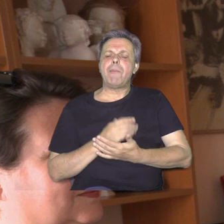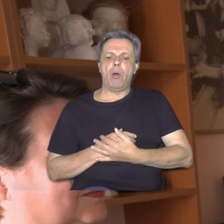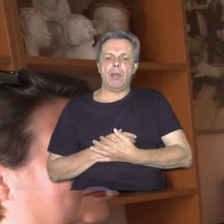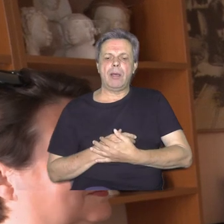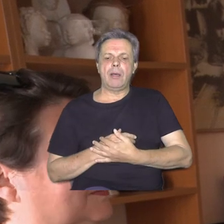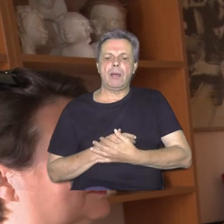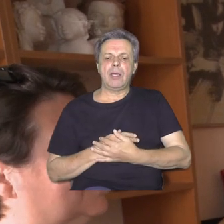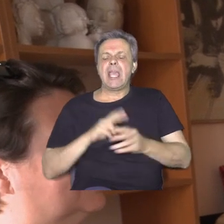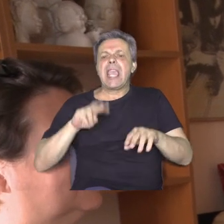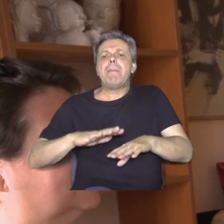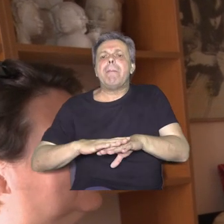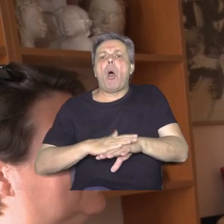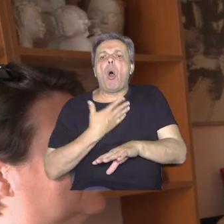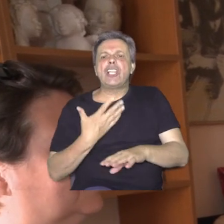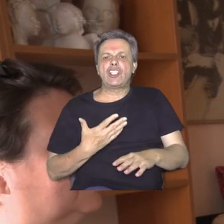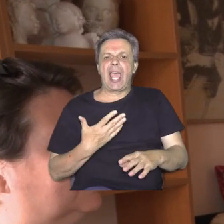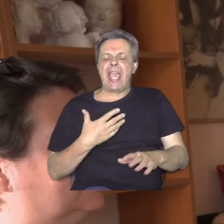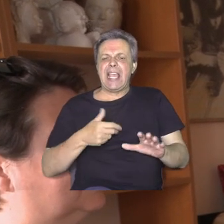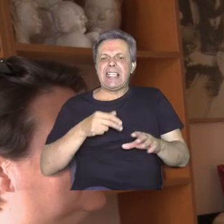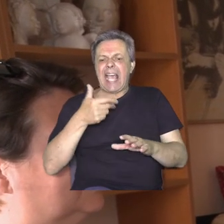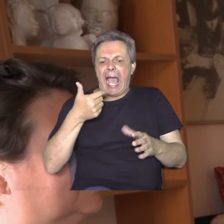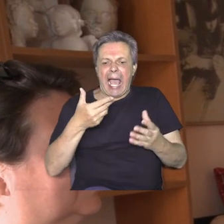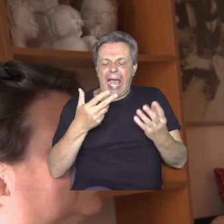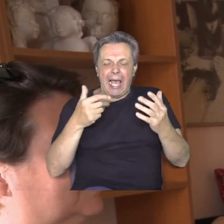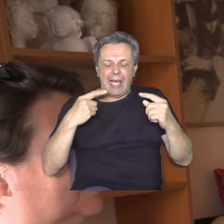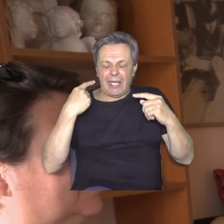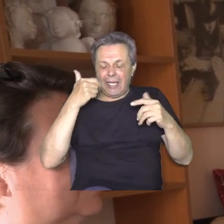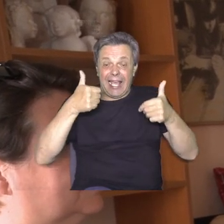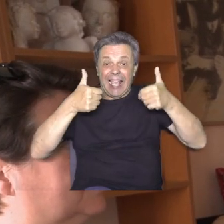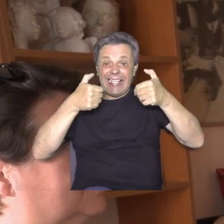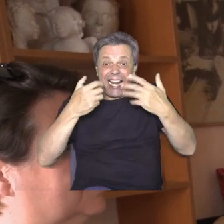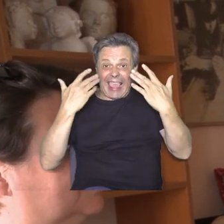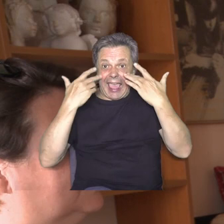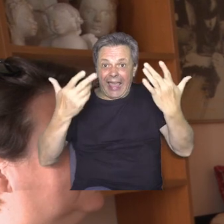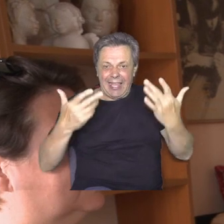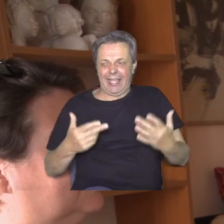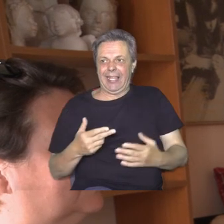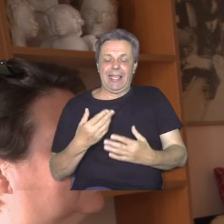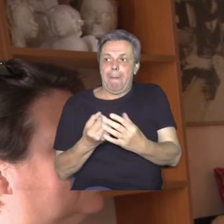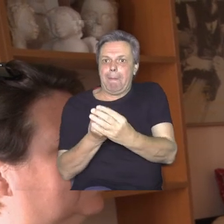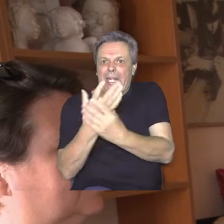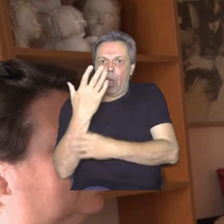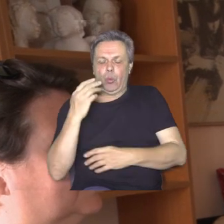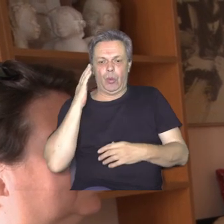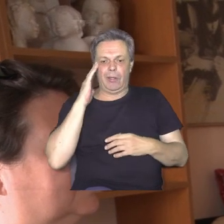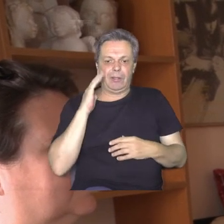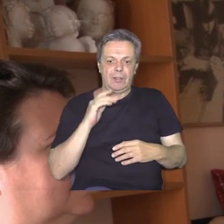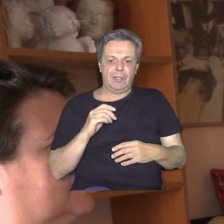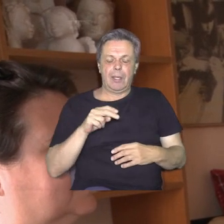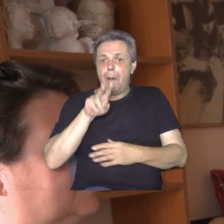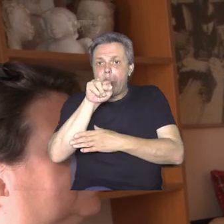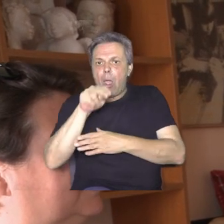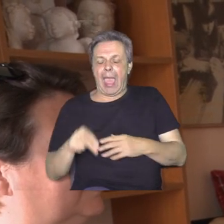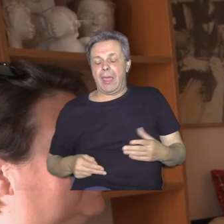samo imam osjećaj za slike, za pejzaž, za prirodu,